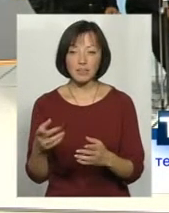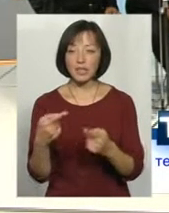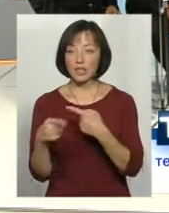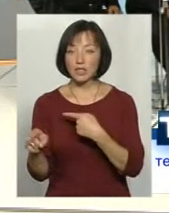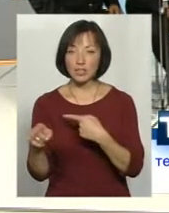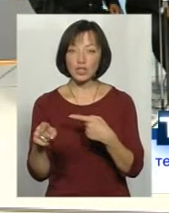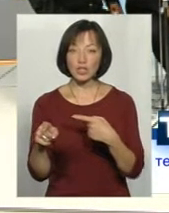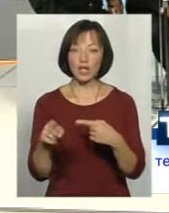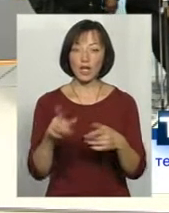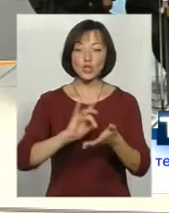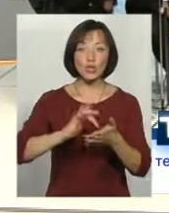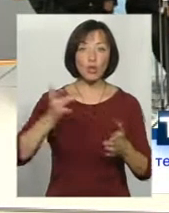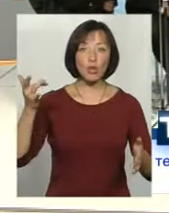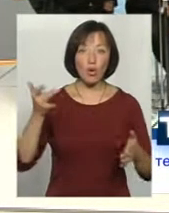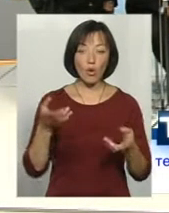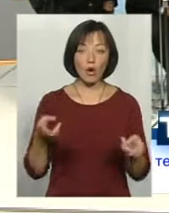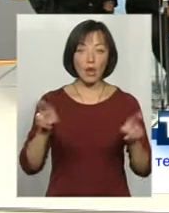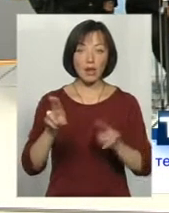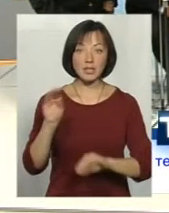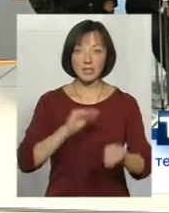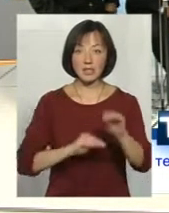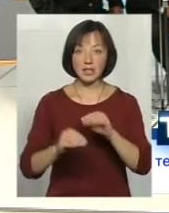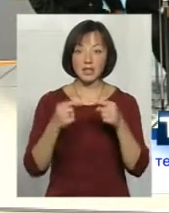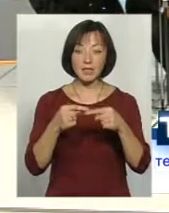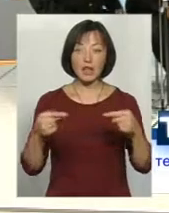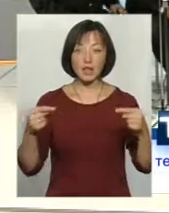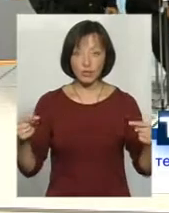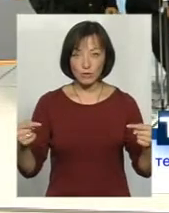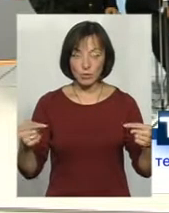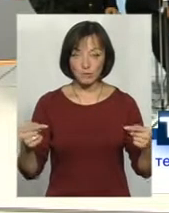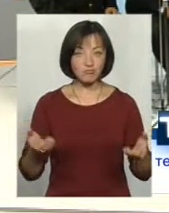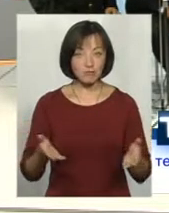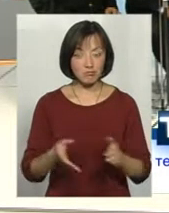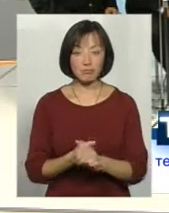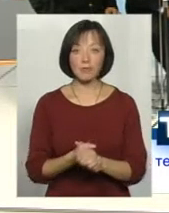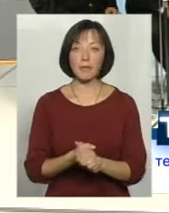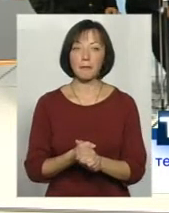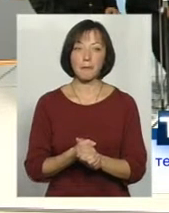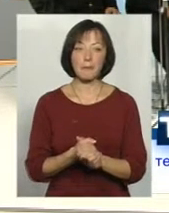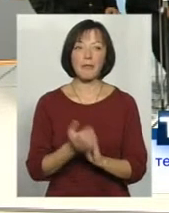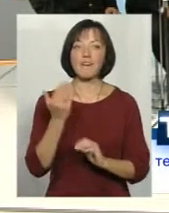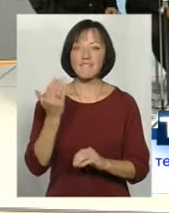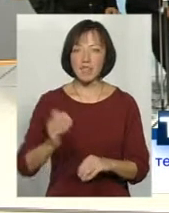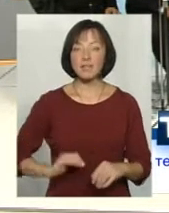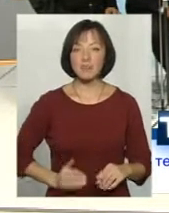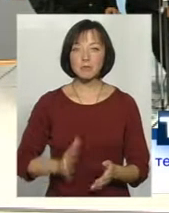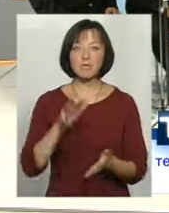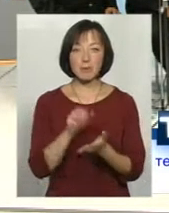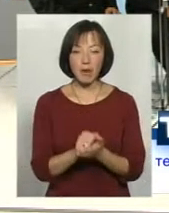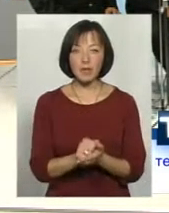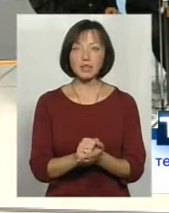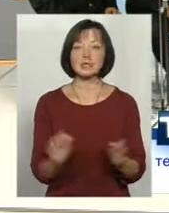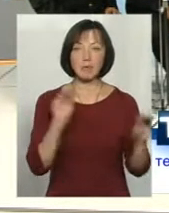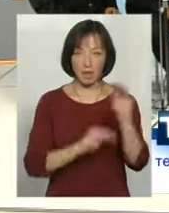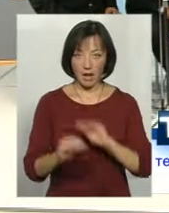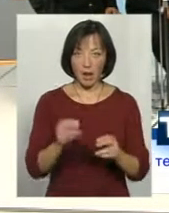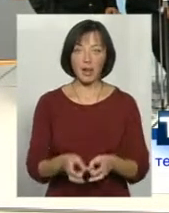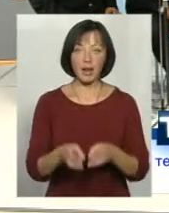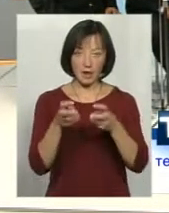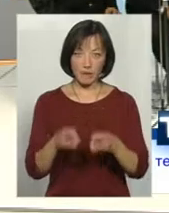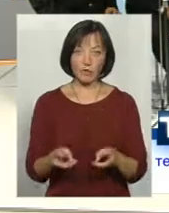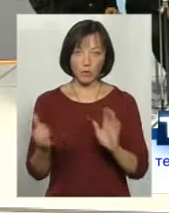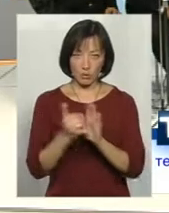заводі, скло, решта ще на третьому заводі. Тобто ваша фірма займається тим, що вона збирає ліфт і вже